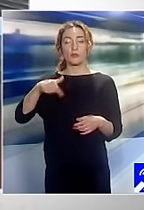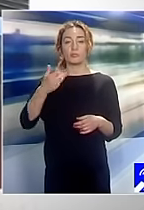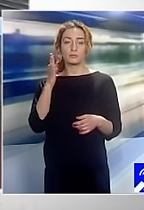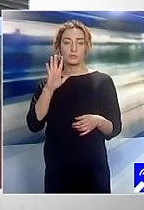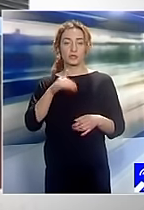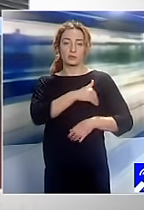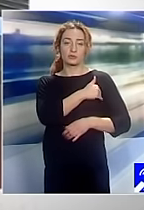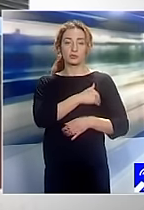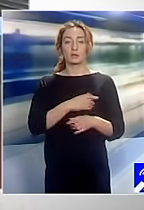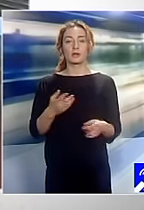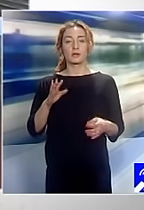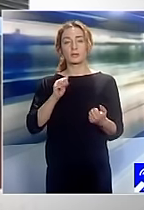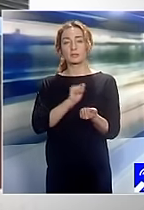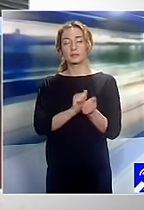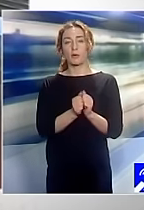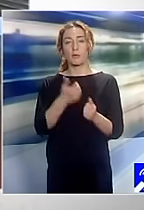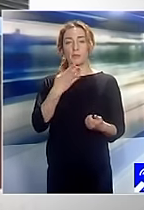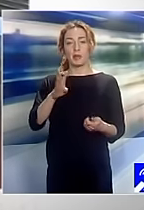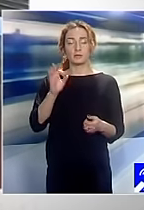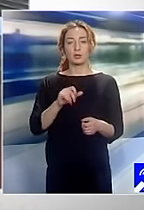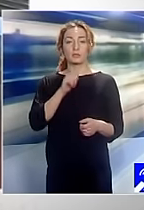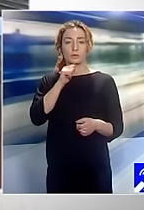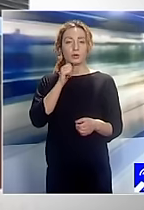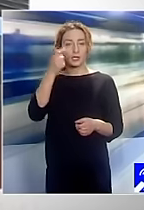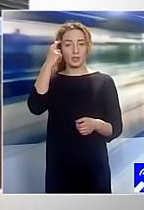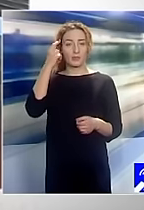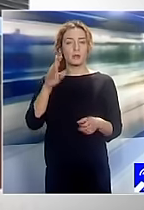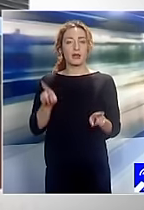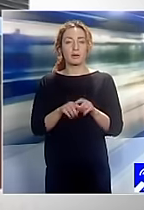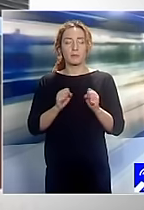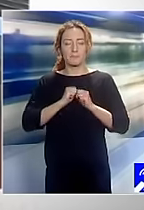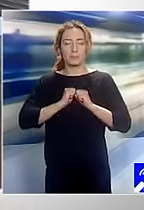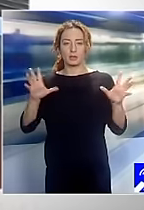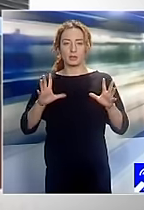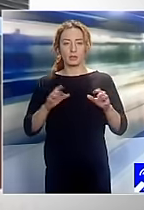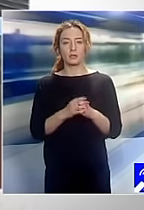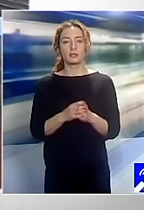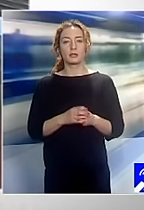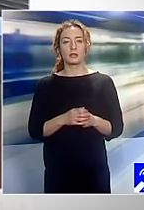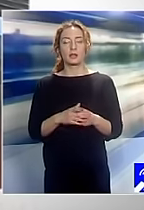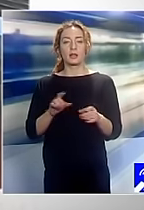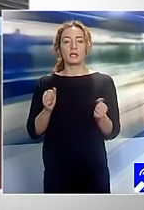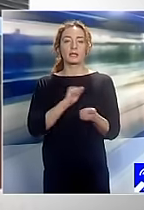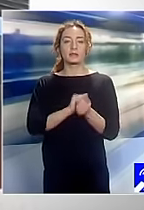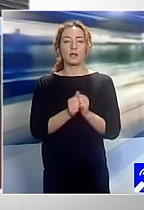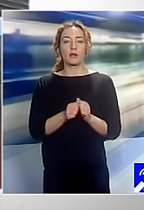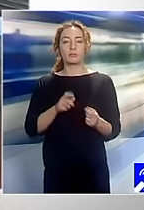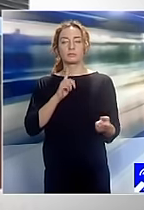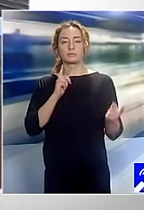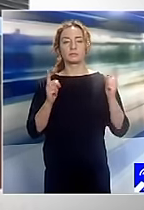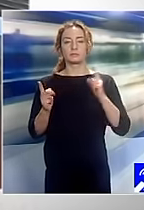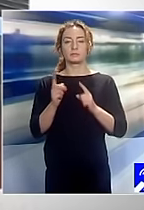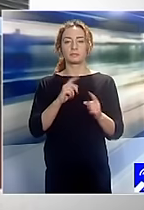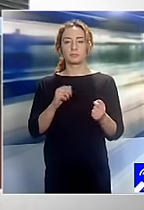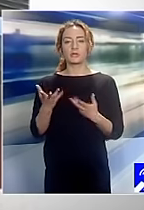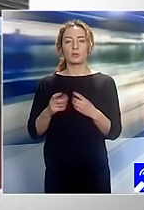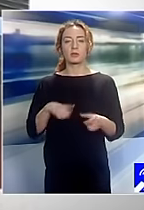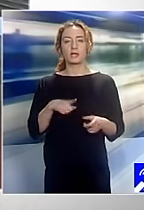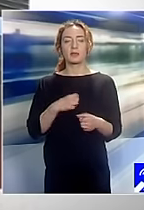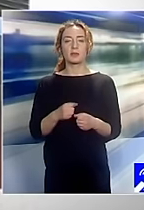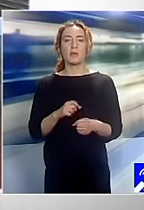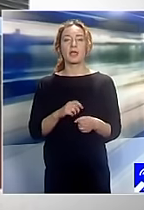39,5-40. Persoane care au spus că le doare capul de simte că le pleznește. Persoane care spune că se învârte lumea cu ele. Și cei mai important,